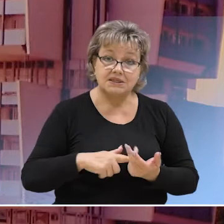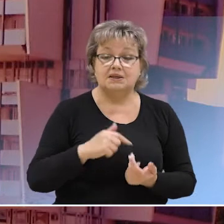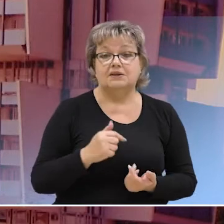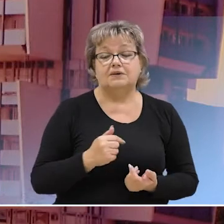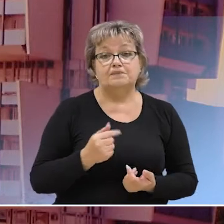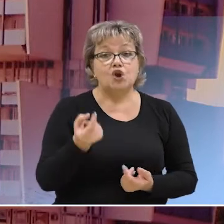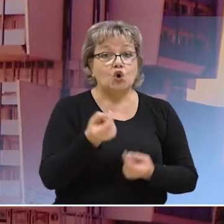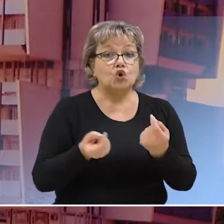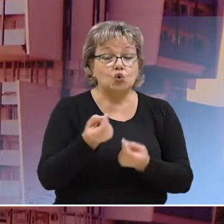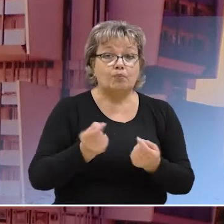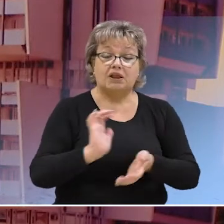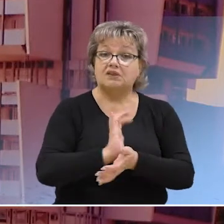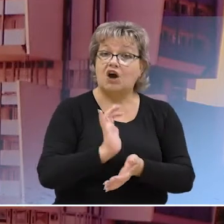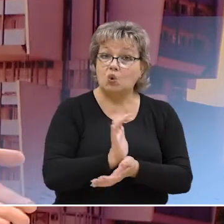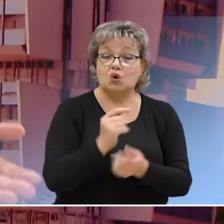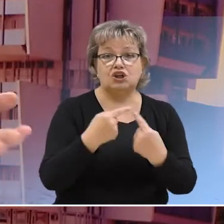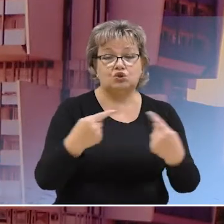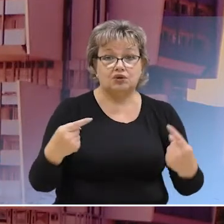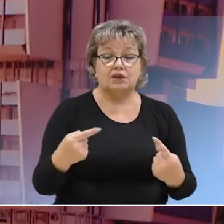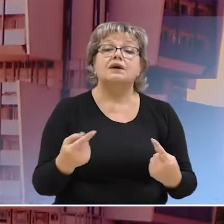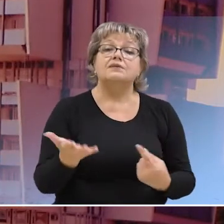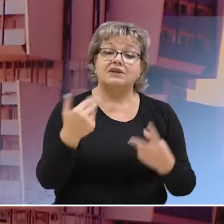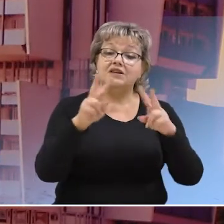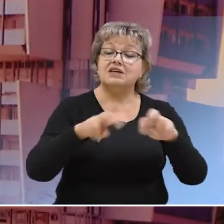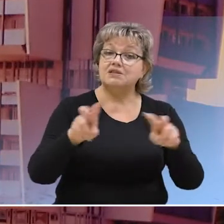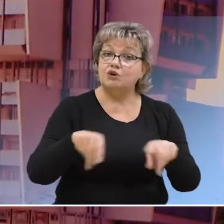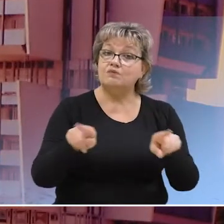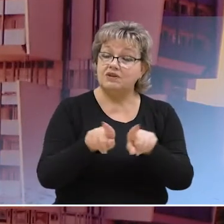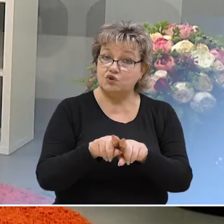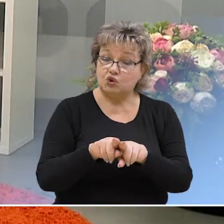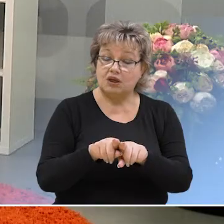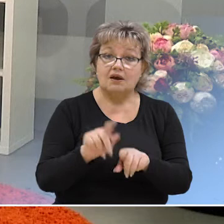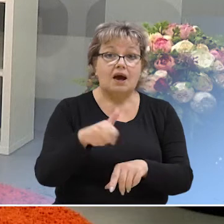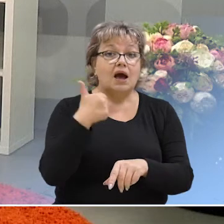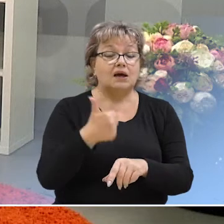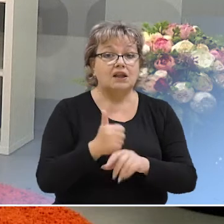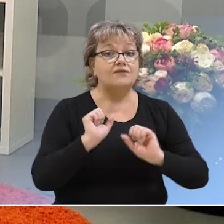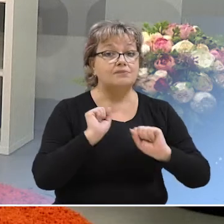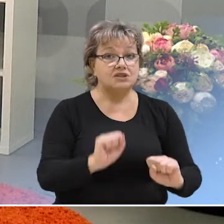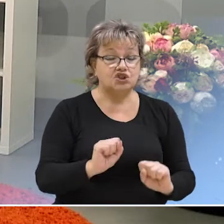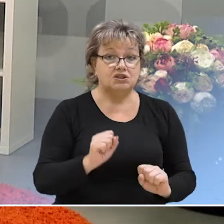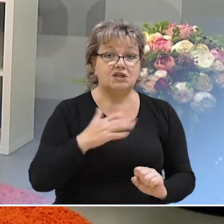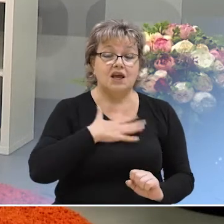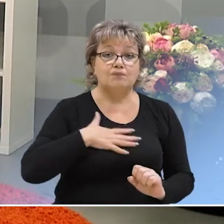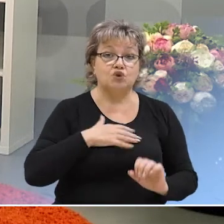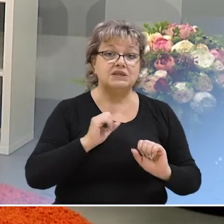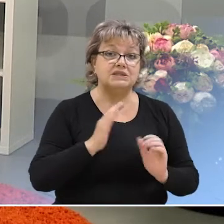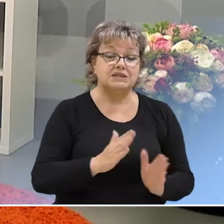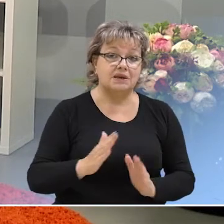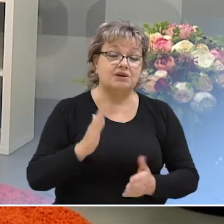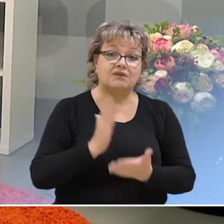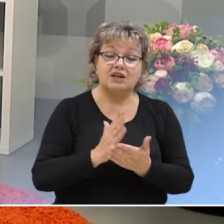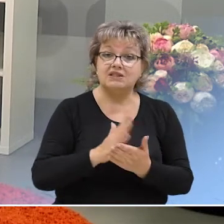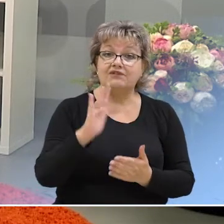мясо, крупы, творог, другие. Однако давайте разберемся все-таки. Да, в двух Итак, словах. Главным защитником иммунной